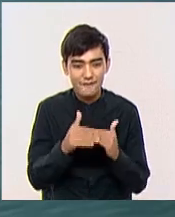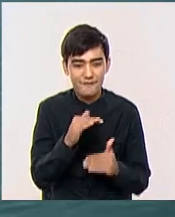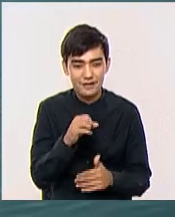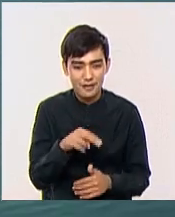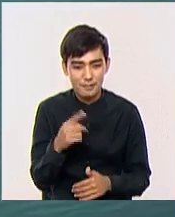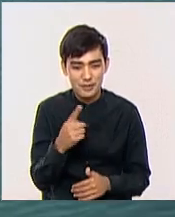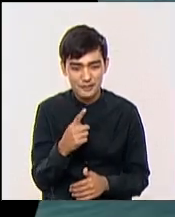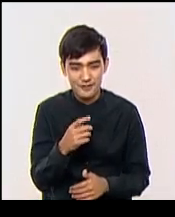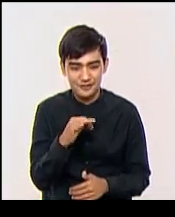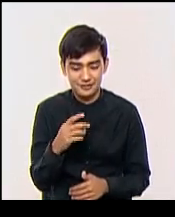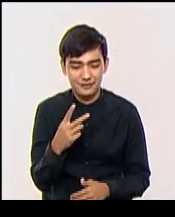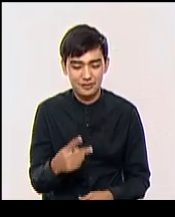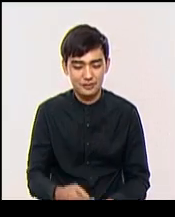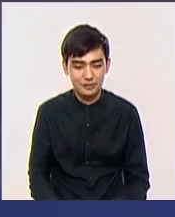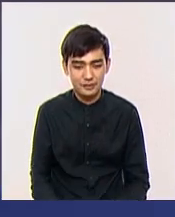лишь первых двух.